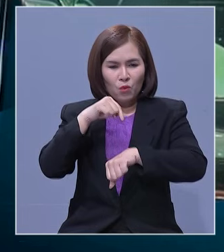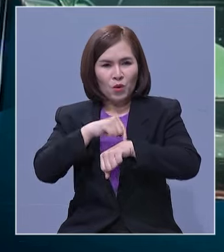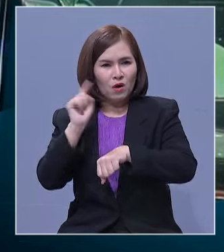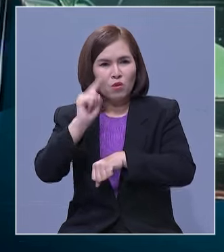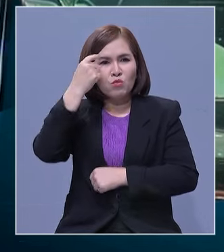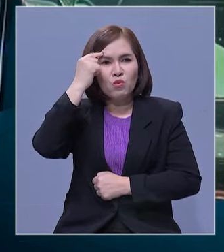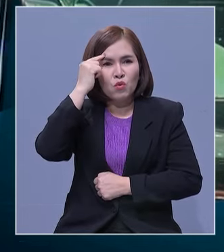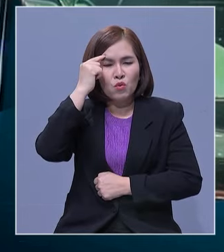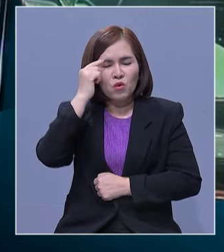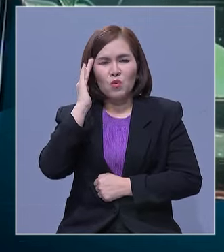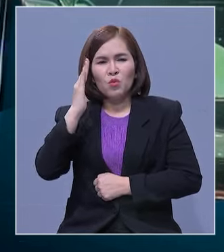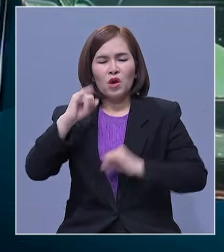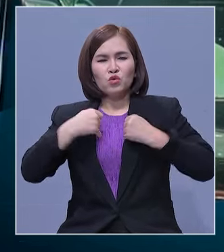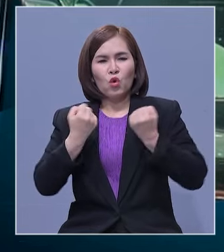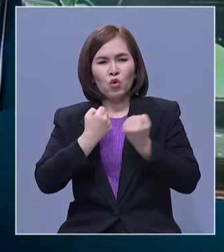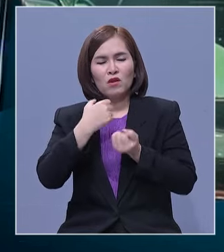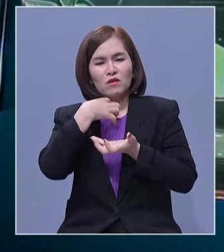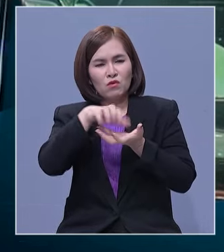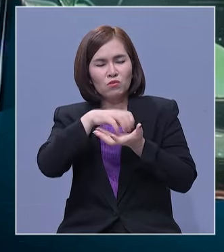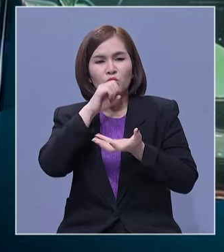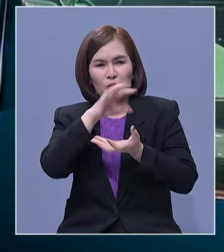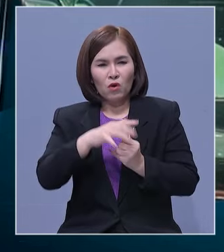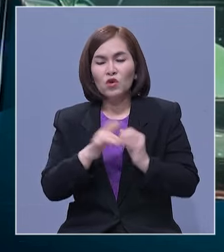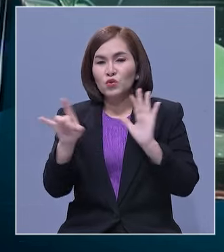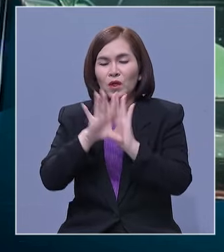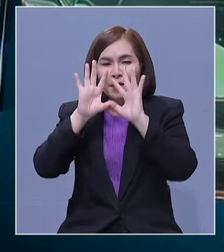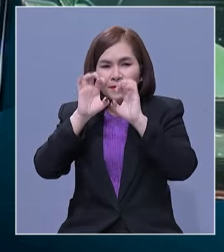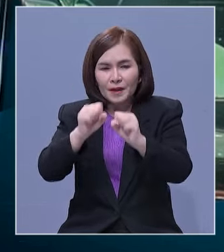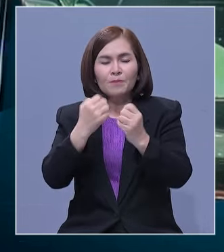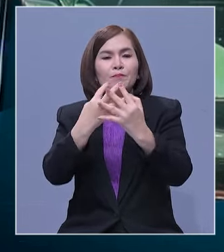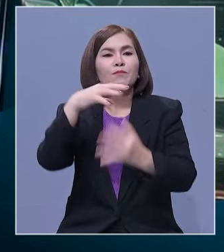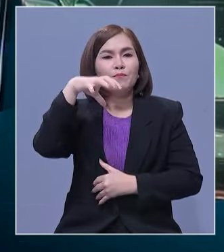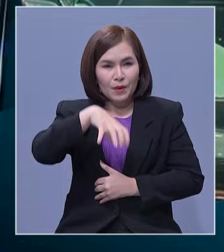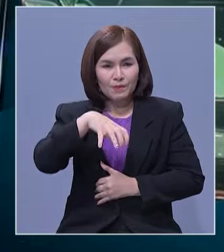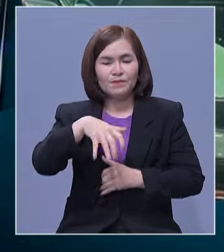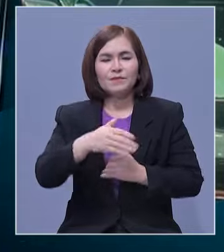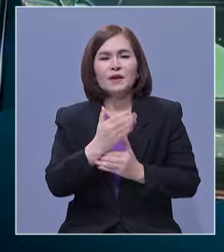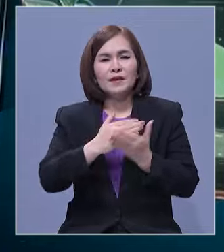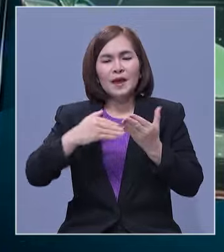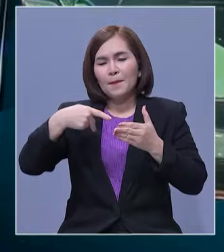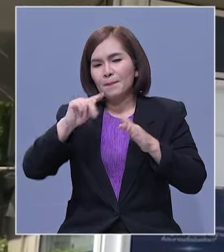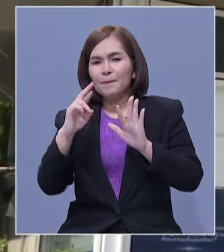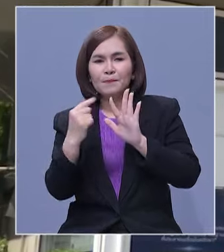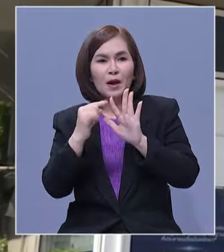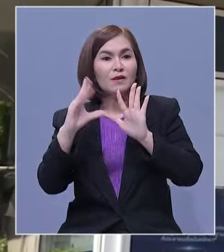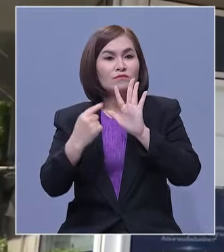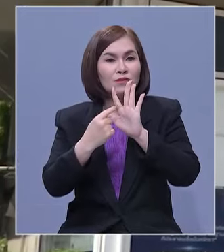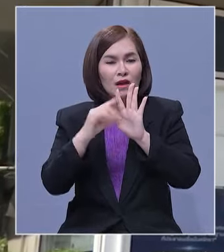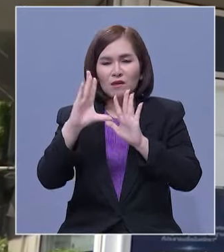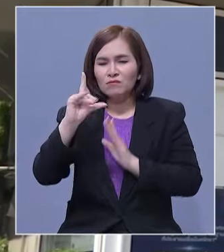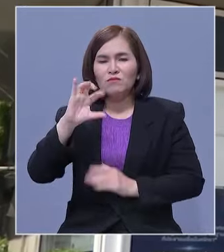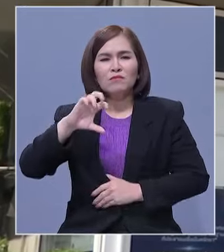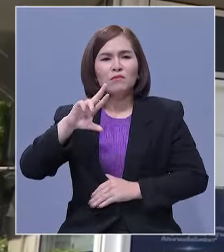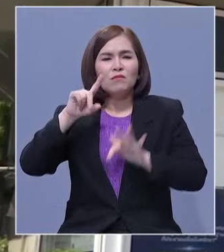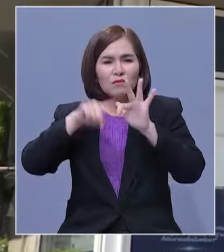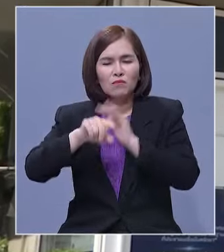แต่บอกว่าตำรวจเอาไปเจ้าหน้าที่จึงใช้กำลังบังคับควบคุมตัวเขาเข้าห้องควบคุมของสนประชาชื่นขั้นตอนทั้งหมดมีกล้องบอดี้แคมเป็นหลักฐานก็